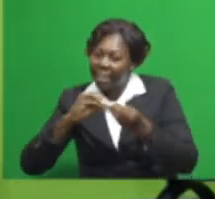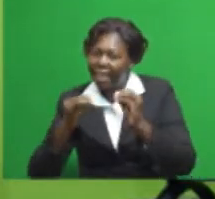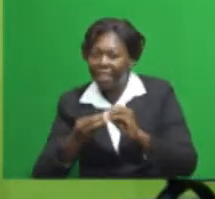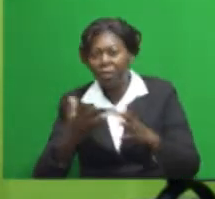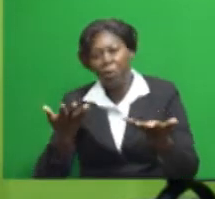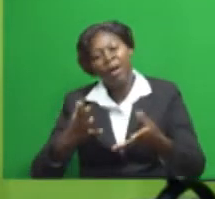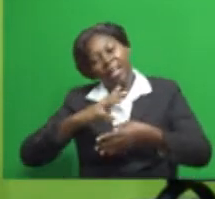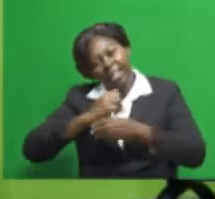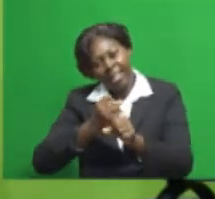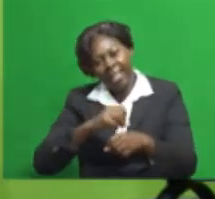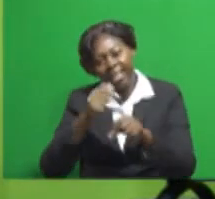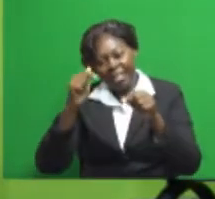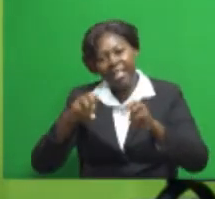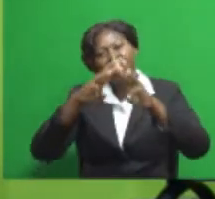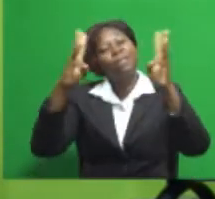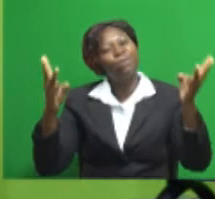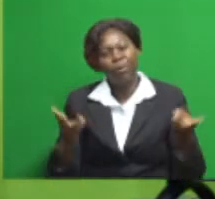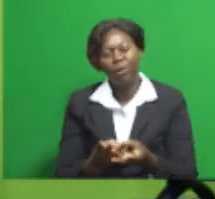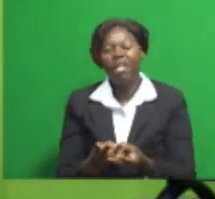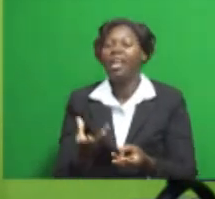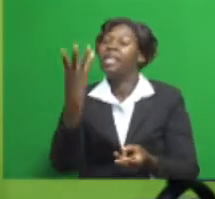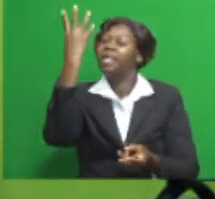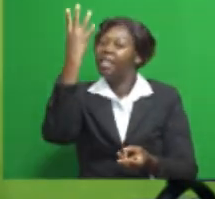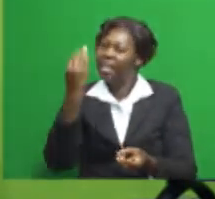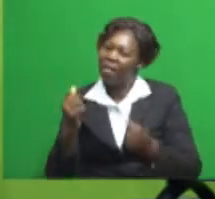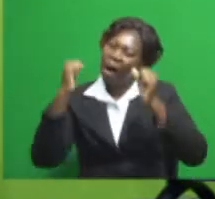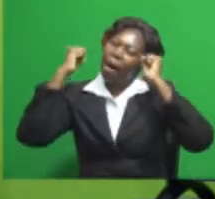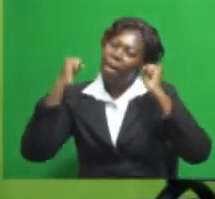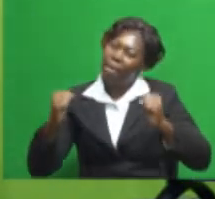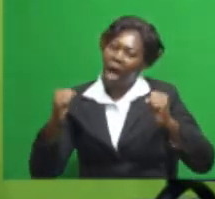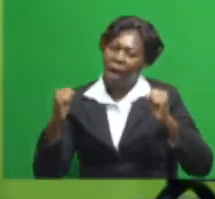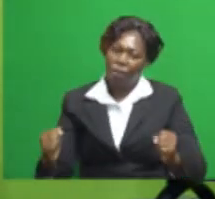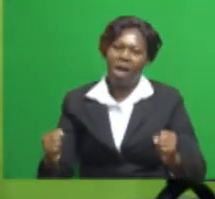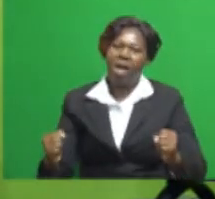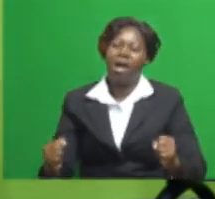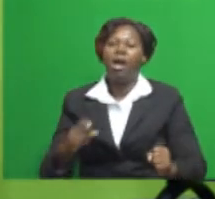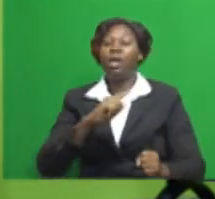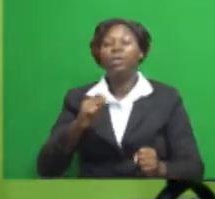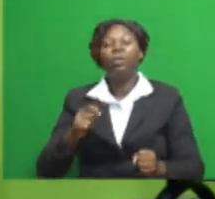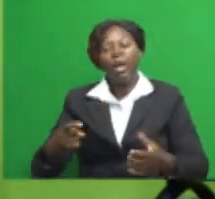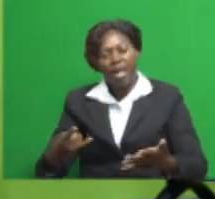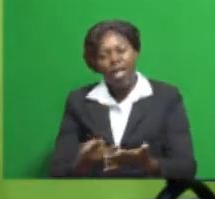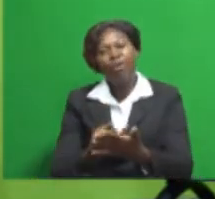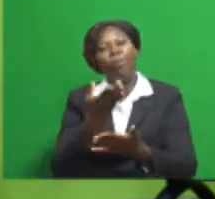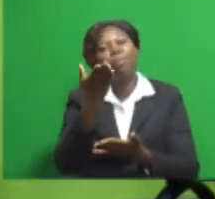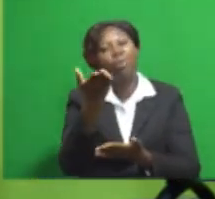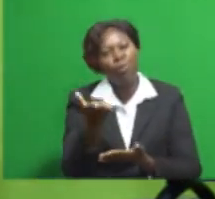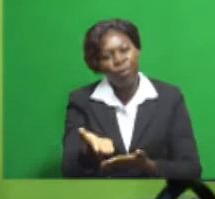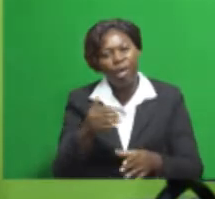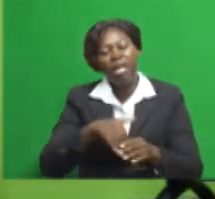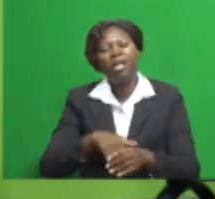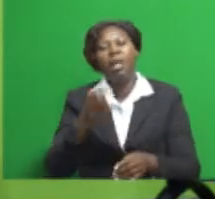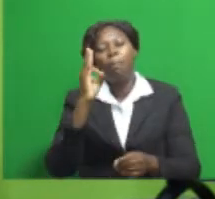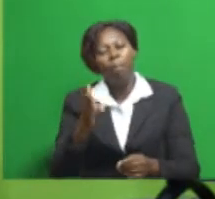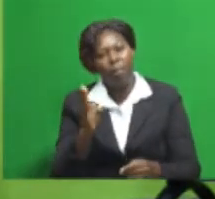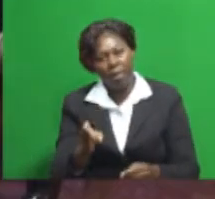batsira matambudziko atinenge tasangana nawo. Especially kuvanhu vane shungu yekuita ukama naMwari vachiteerera